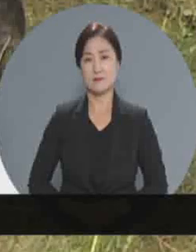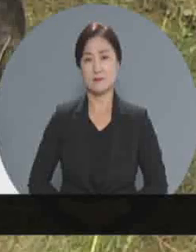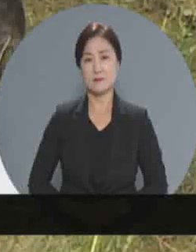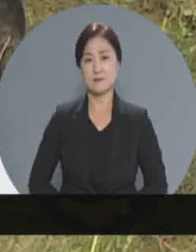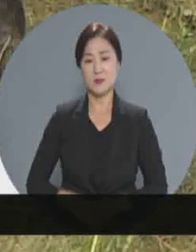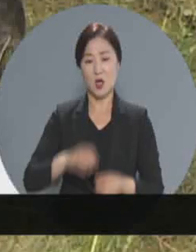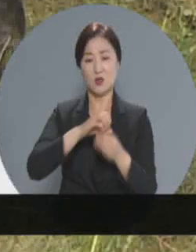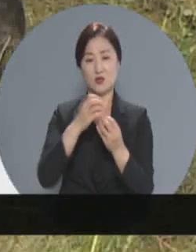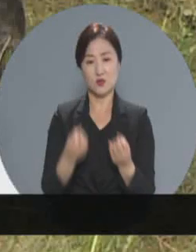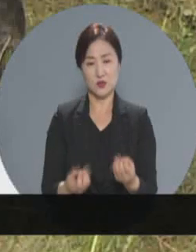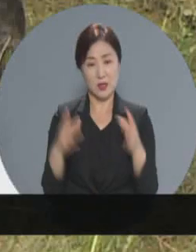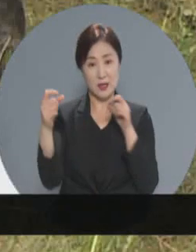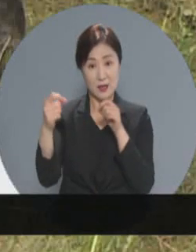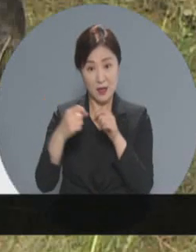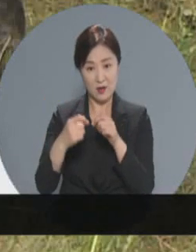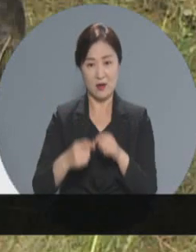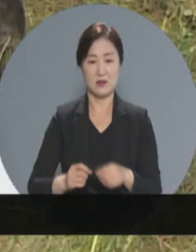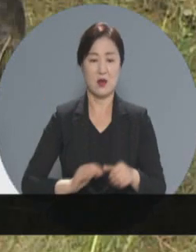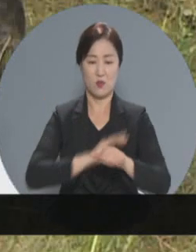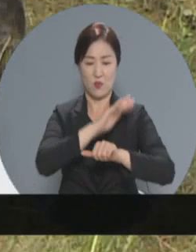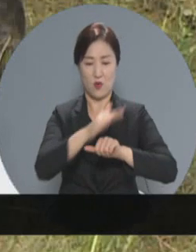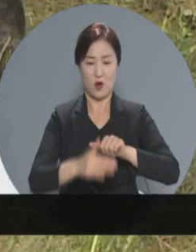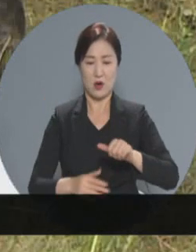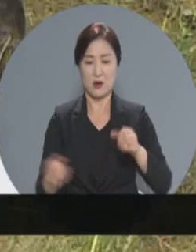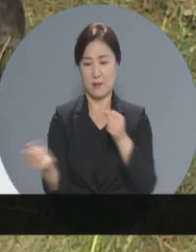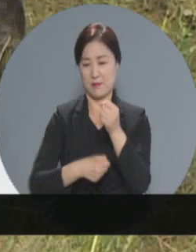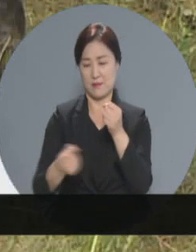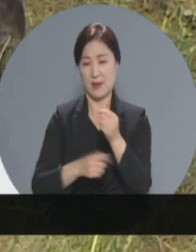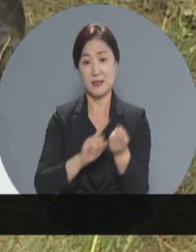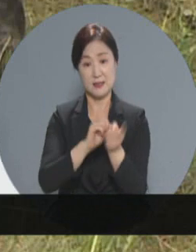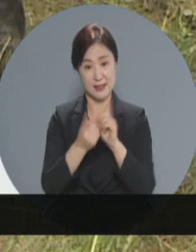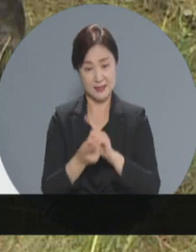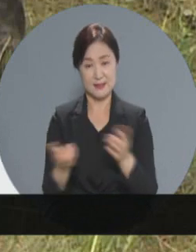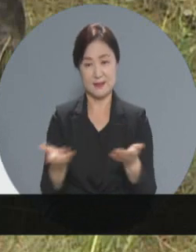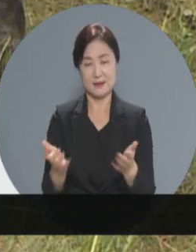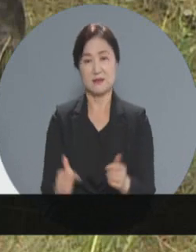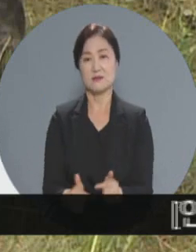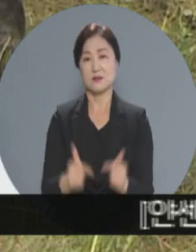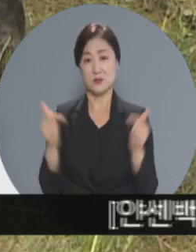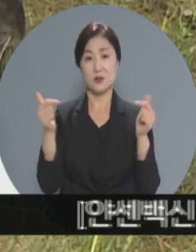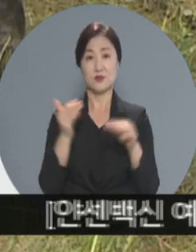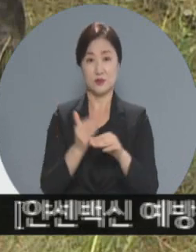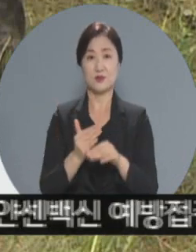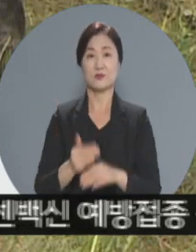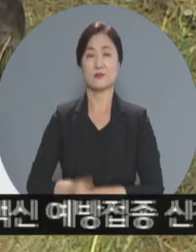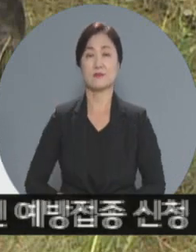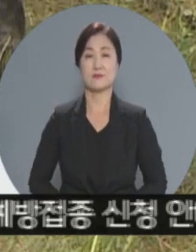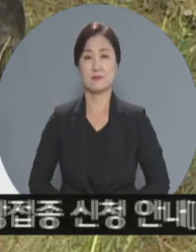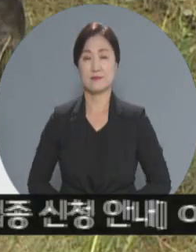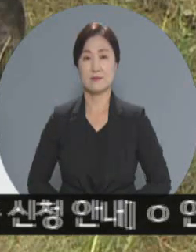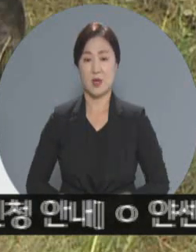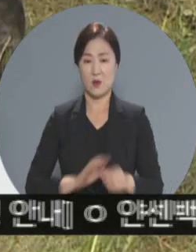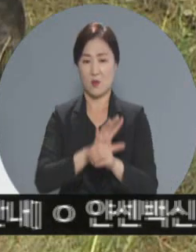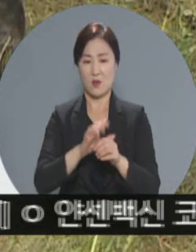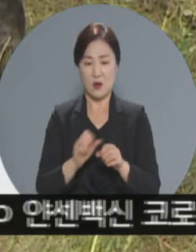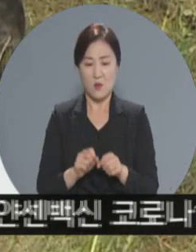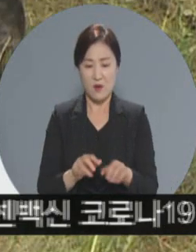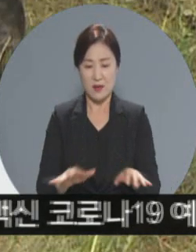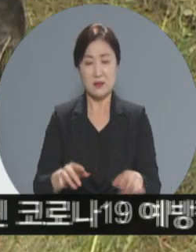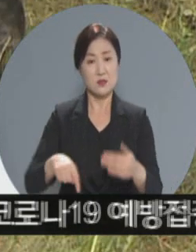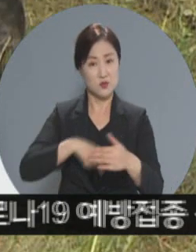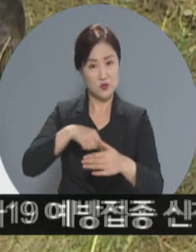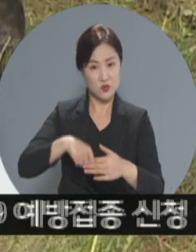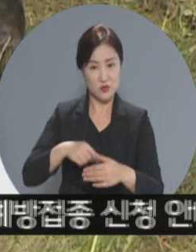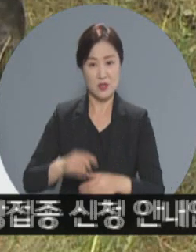추석을 앞두고 벌초를 대신해주는 벌초 대행 문의가 지난해보다 크게 늘고 있습니다 코론 알구 확산이 이어지면서